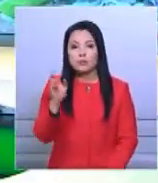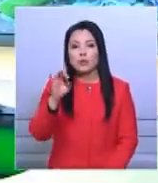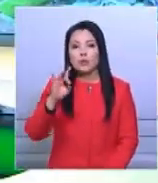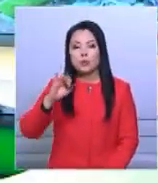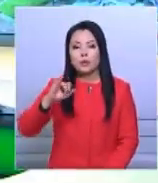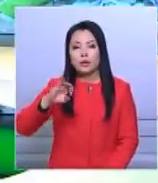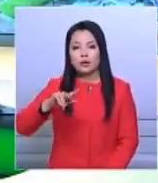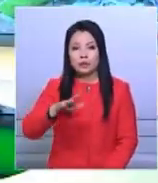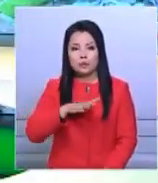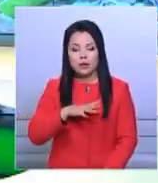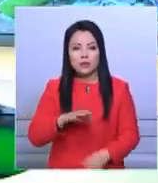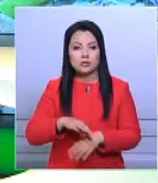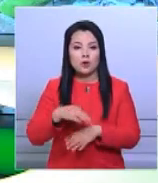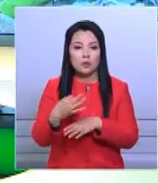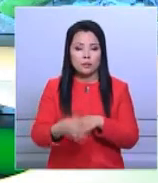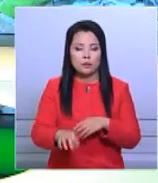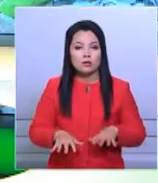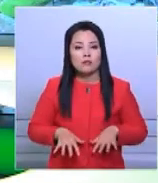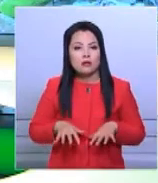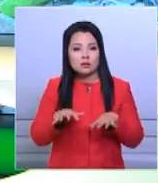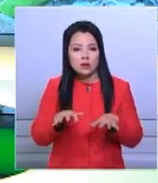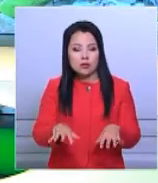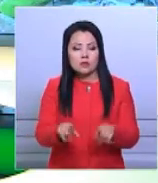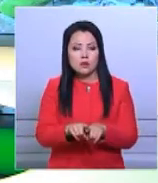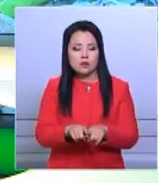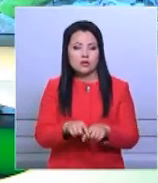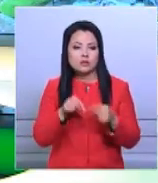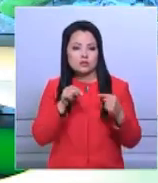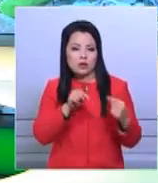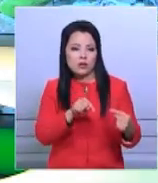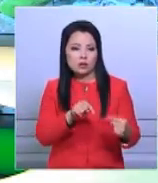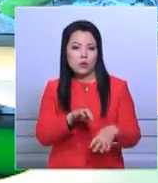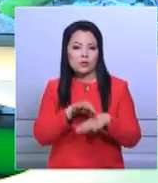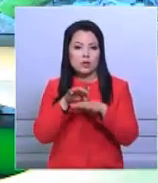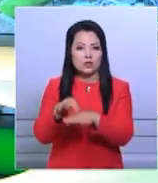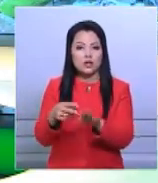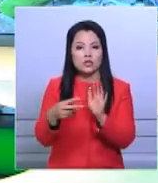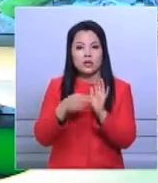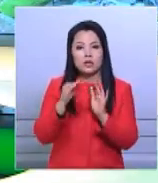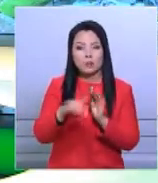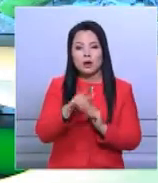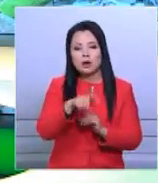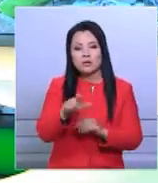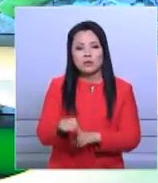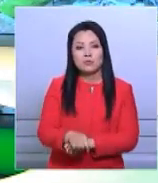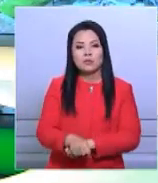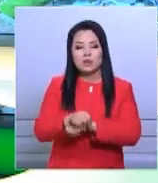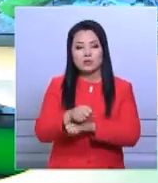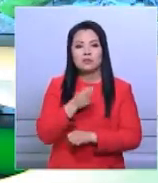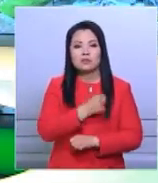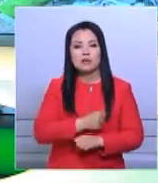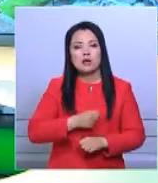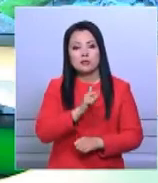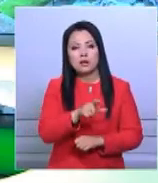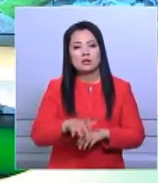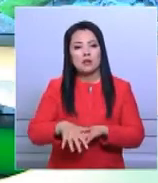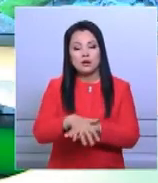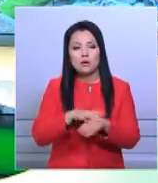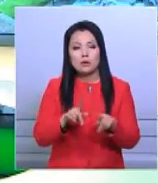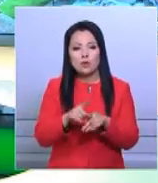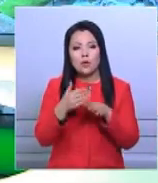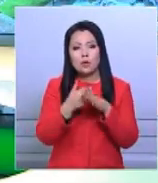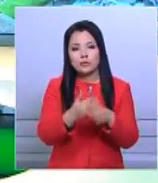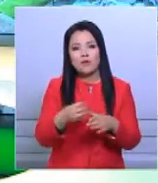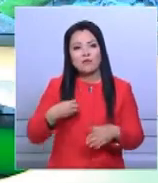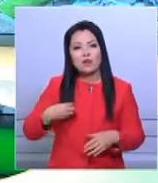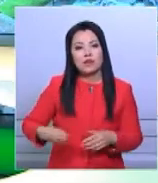Брюссельде зұлымдық пен лаңкестікке қарсы шеру өтті. Оған бас аяғы 7000-нан астам адам қатысқан. Жергілікті тұрғындарға қолдау көрсету үшін